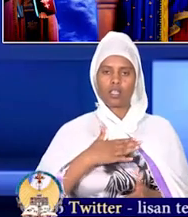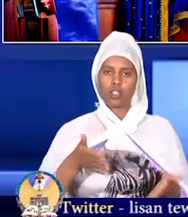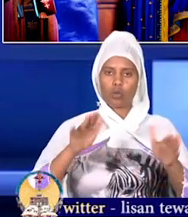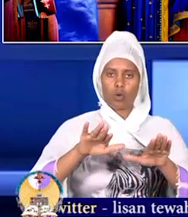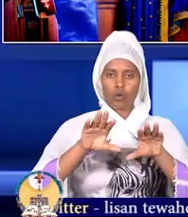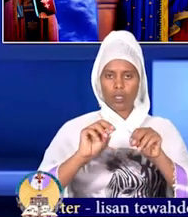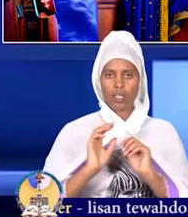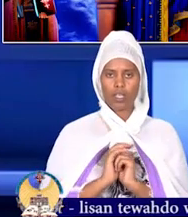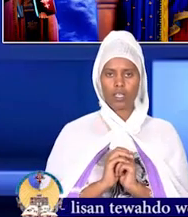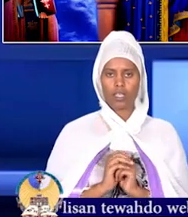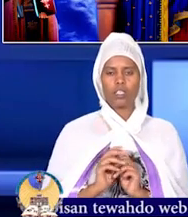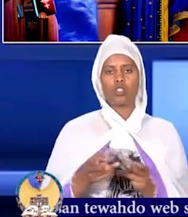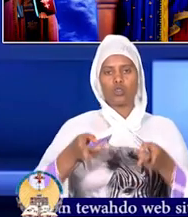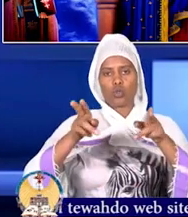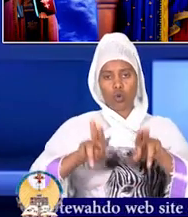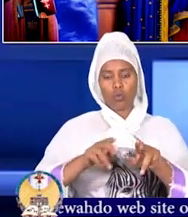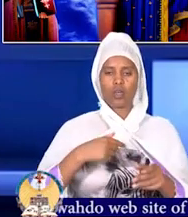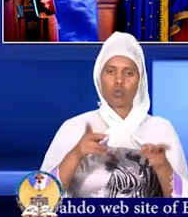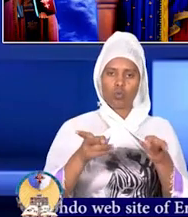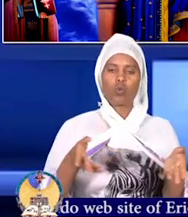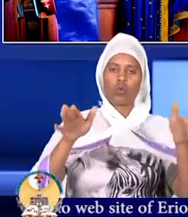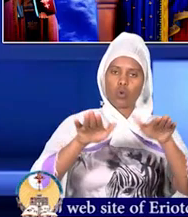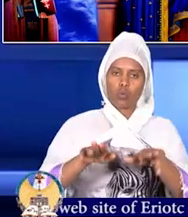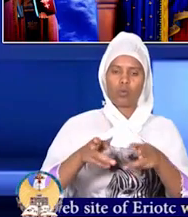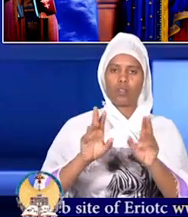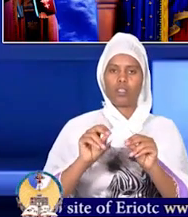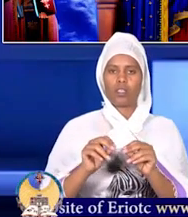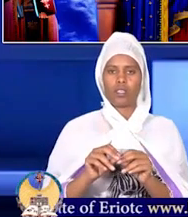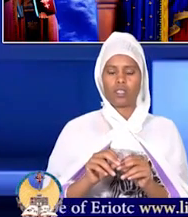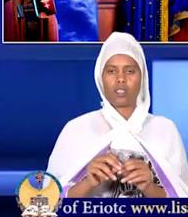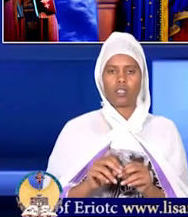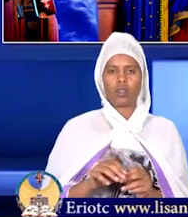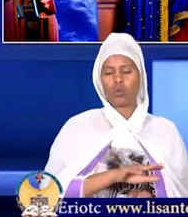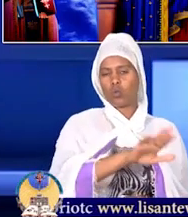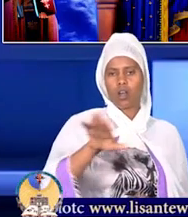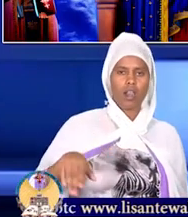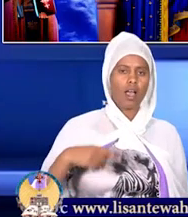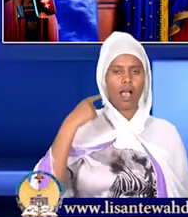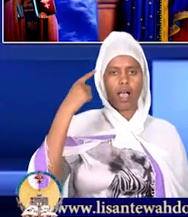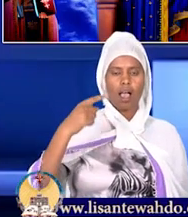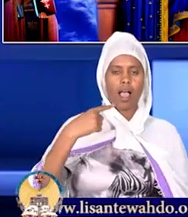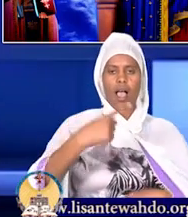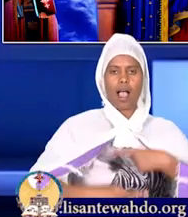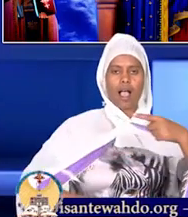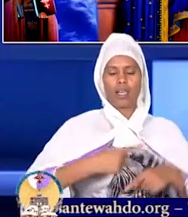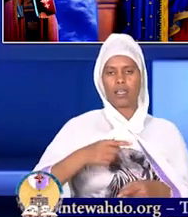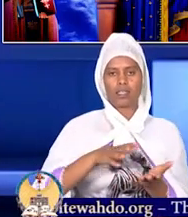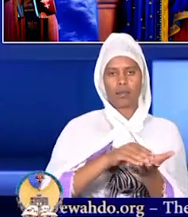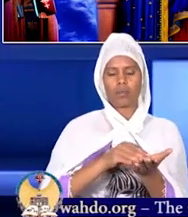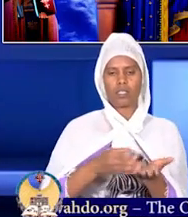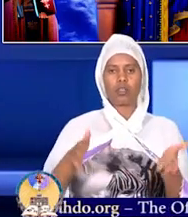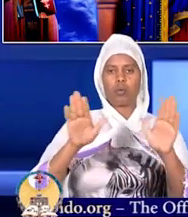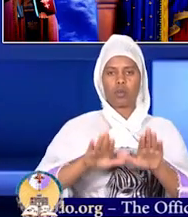خا خبارخوم نزرگوم خد ما خرگوم می علیتات کلا مدرد ما با